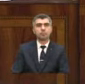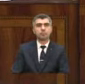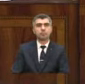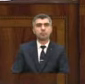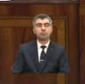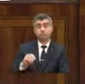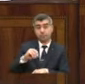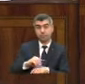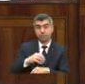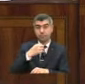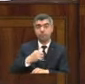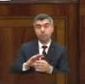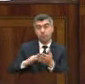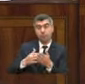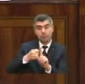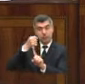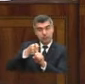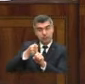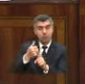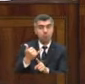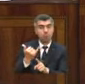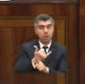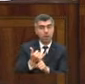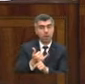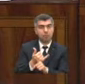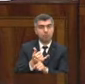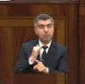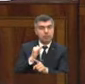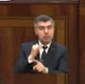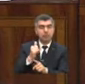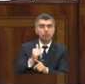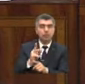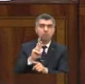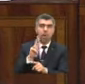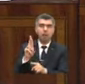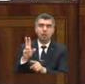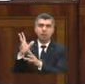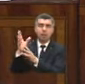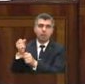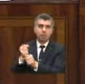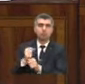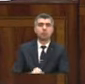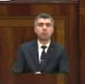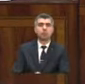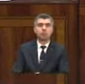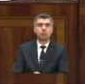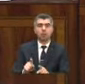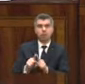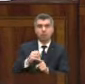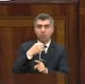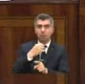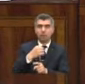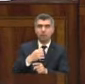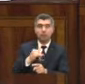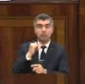وتتجلى أهمية هذا الورش الكبير من خلال الرعاية السامية لجلالة الملك محمد السادس حفظه